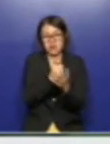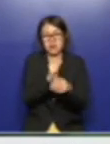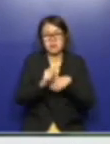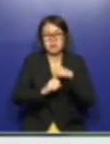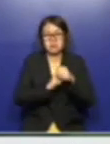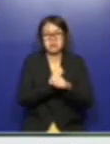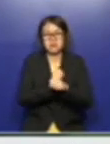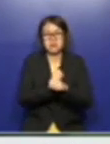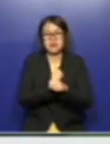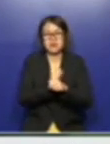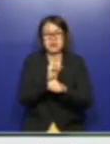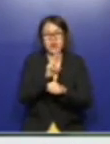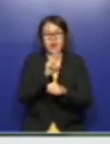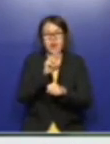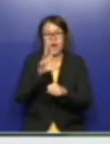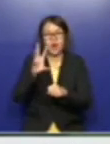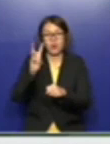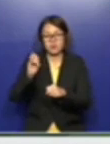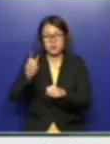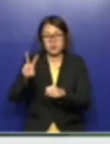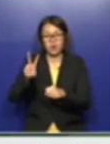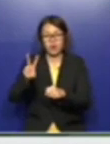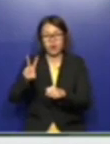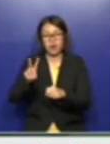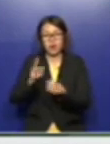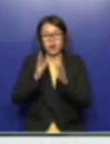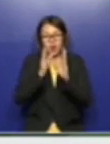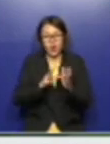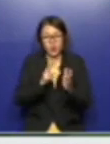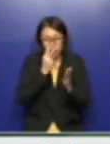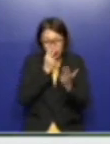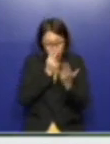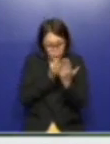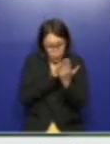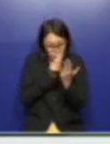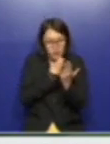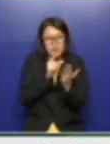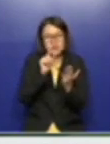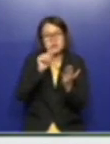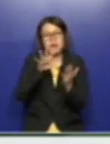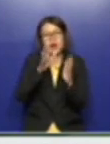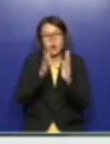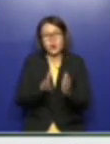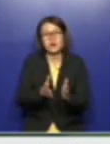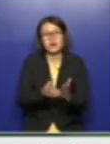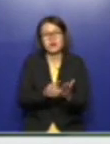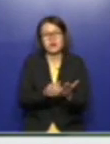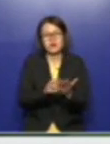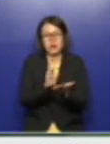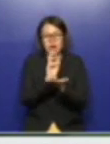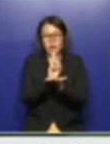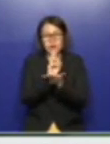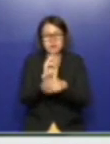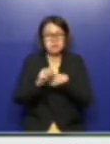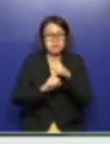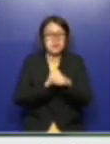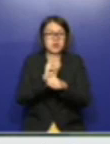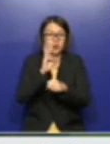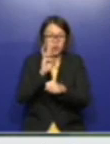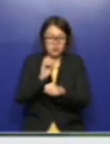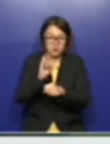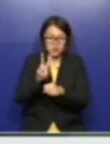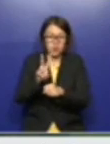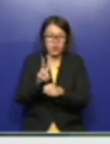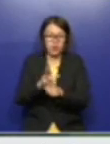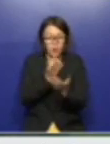62คุณพระมีคนดู25คนส่องเข้าไปที่รางวัลปี62มีคนดู17